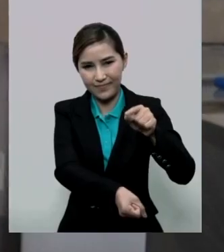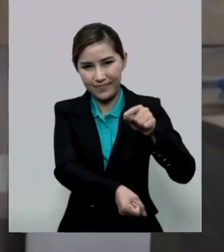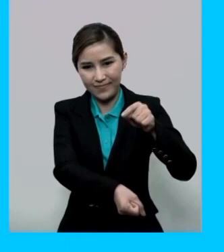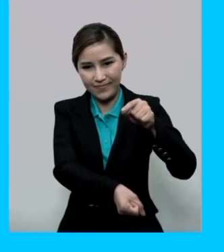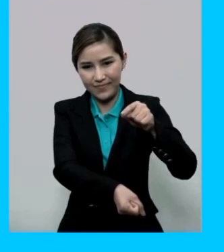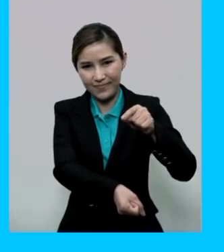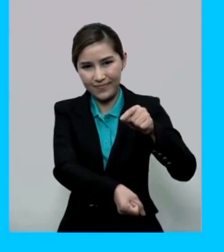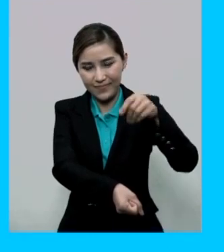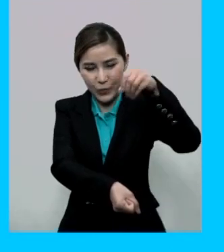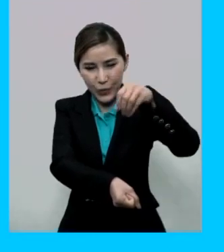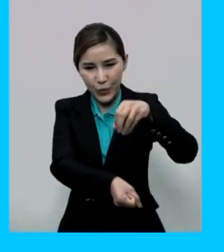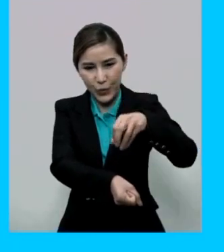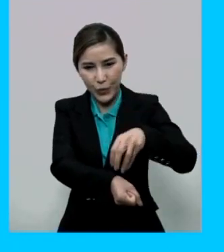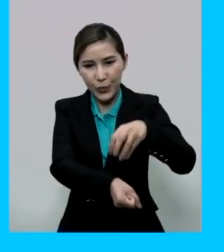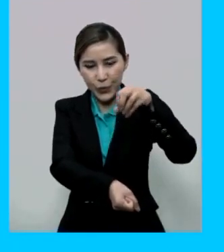อเค